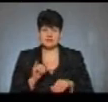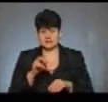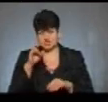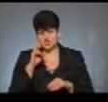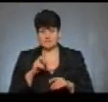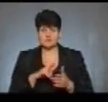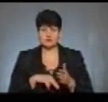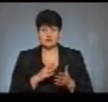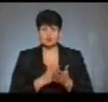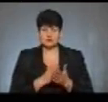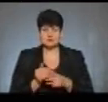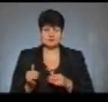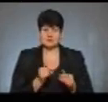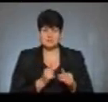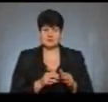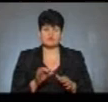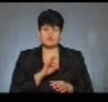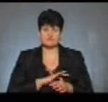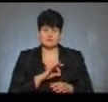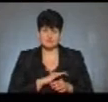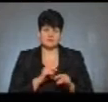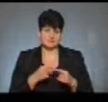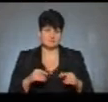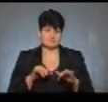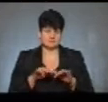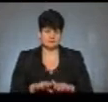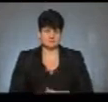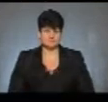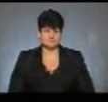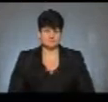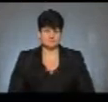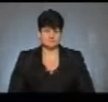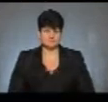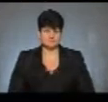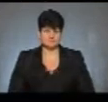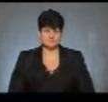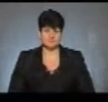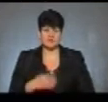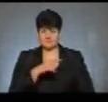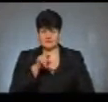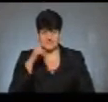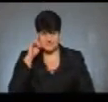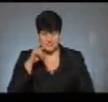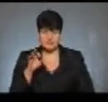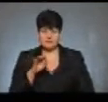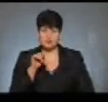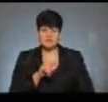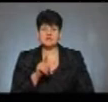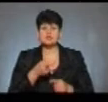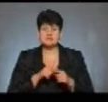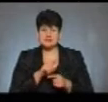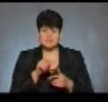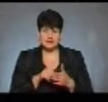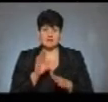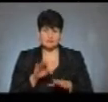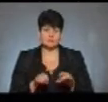Державної фіскальної служби забезпечити вжиття відповідних заходів і так далі. Ви знаєте про те, що це питання буде